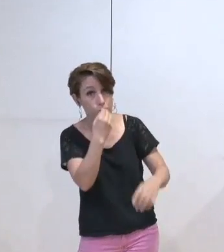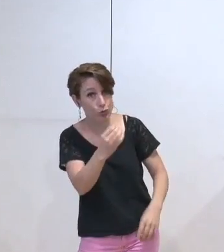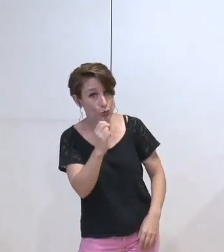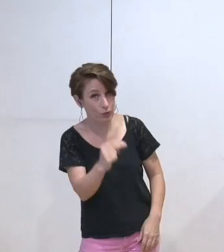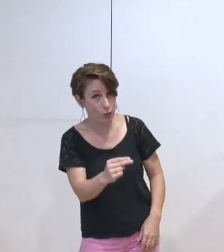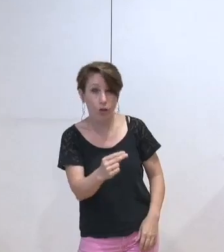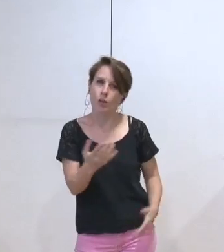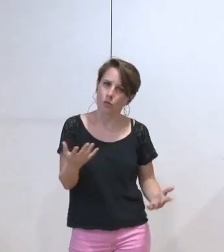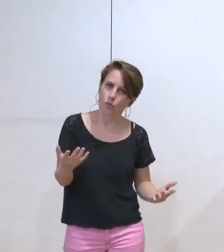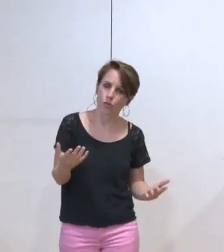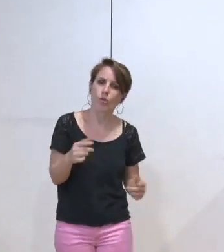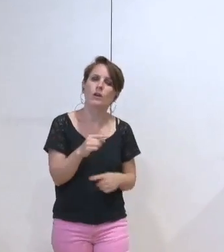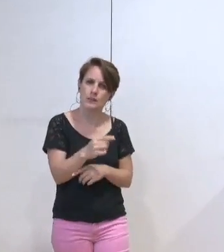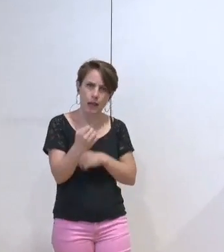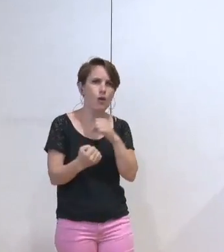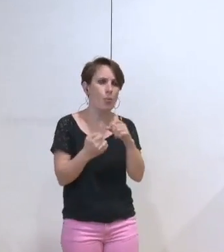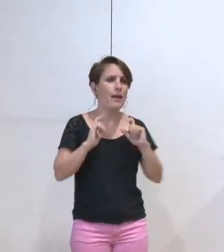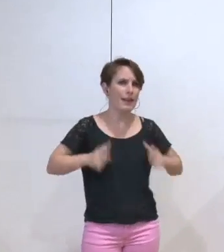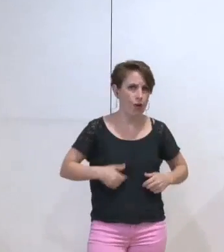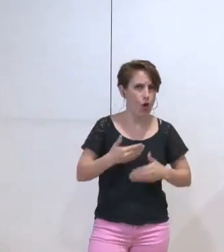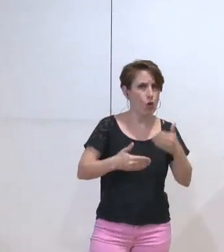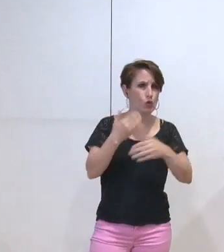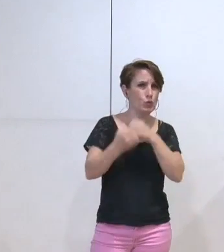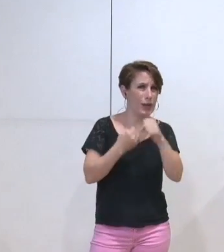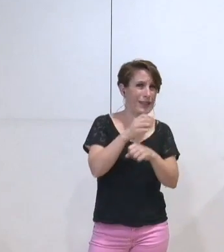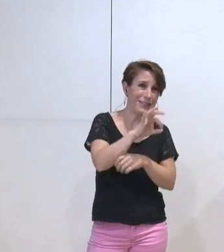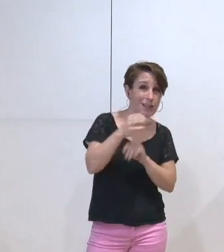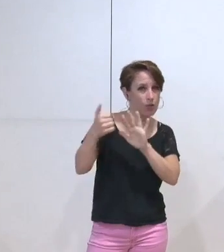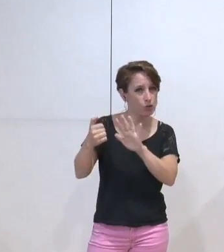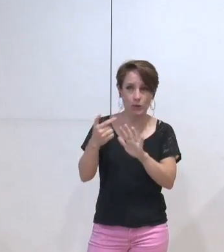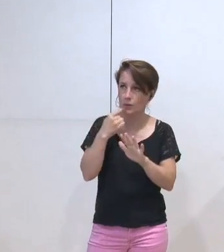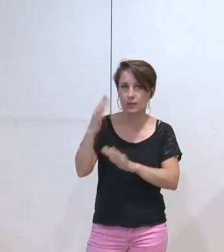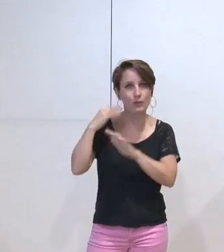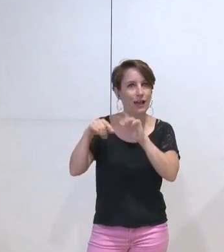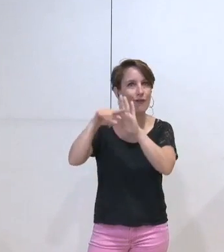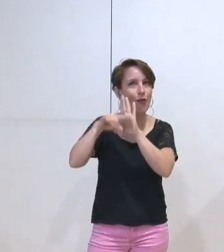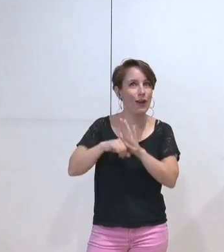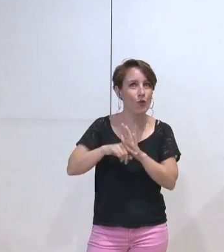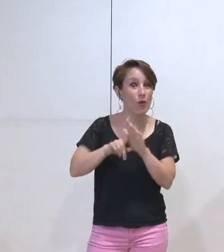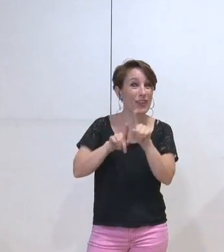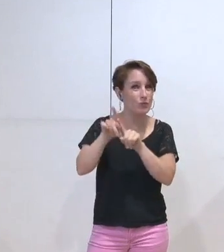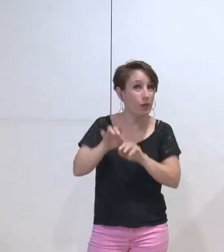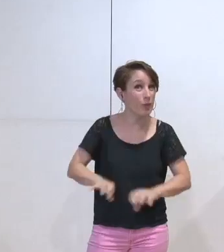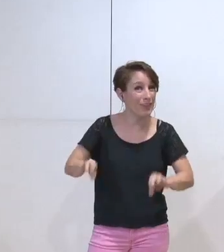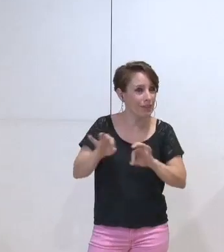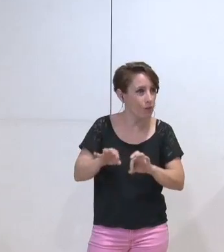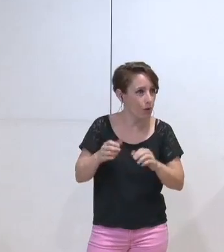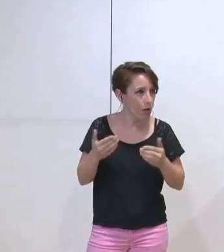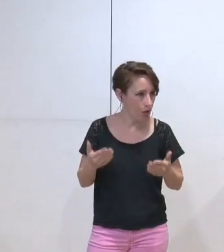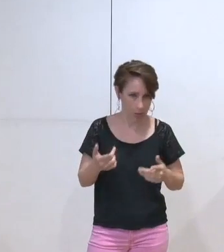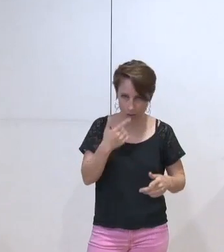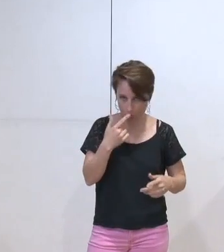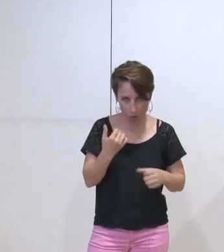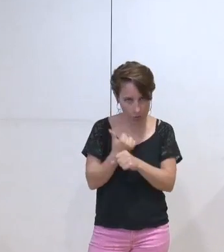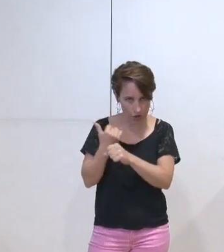écoles qui avaient été conçues ça a été dit dans les années 60 avant même les réglementations thermiques et qui nous coûte aujourd'hui de l'ordre de 40 50000